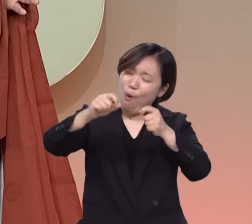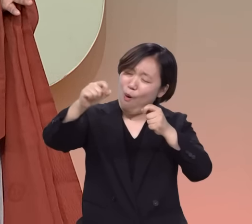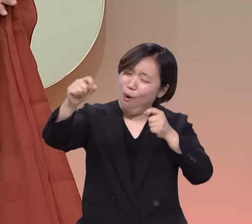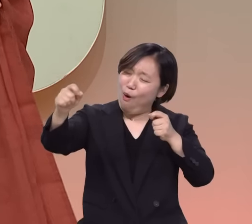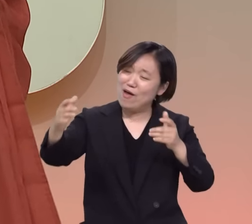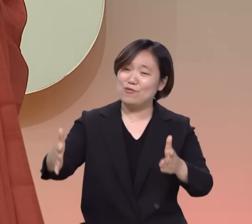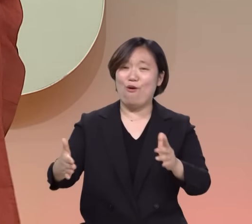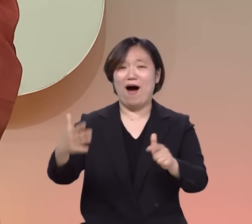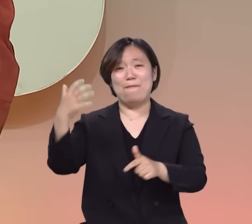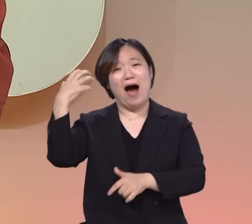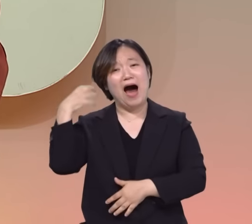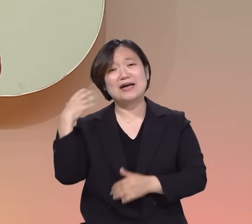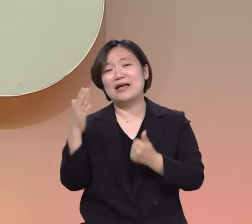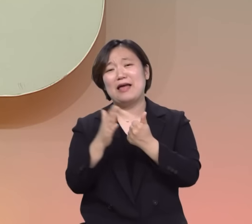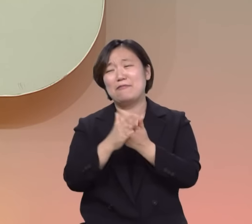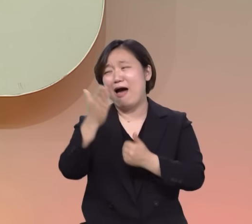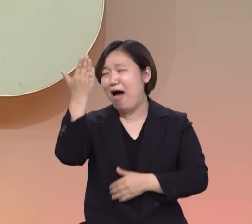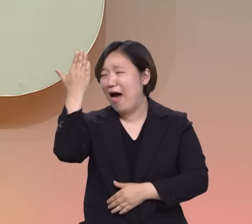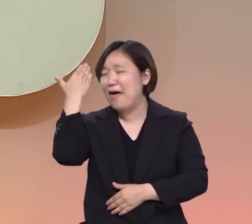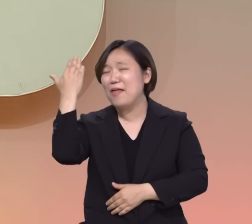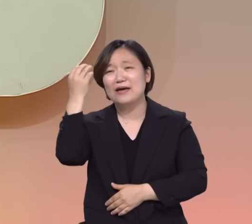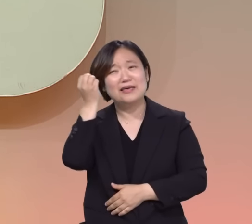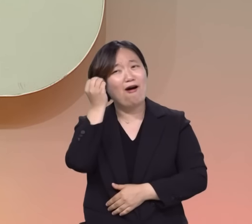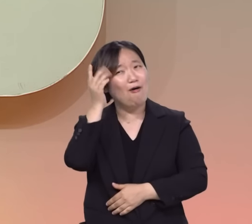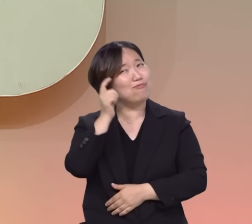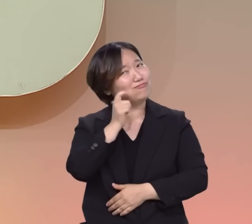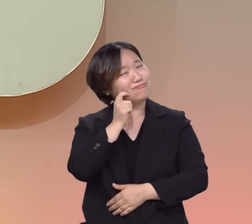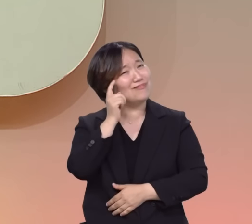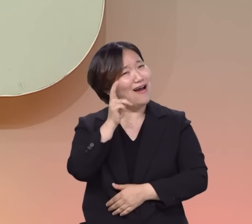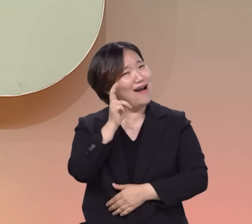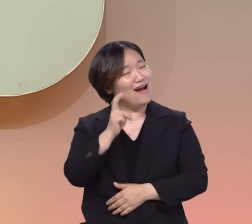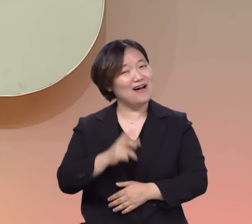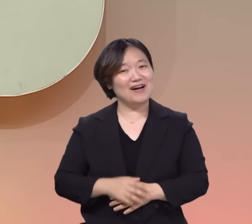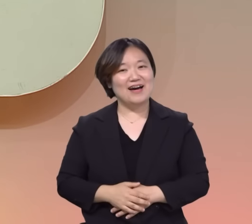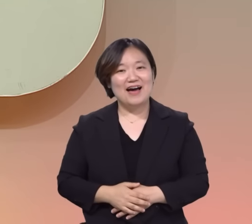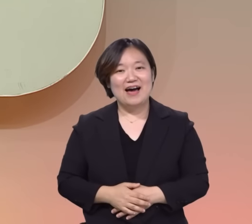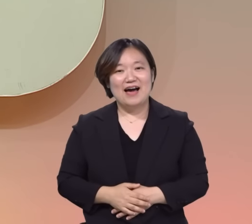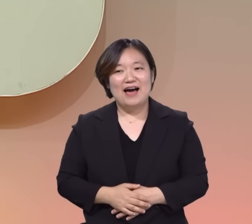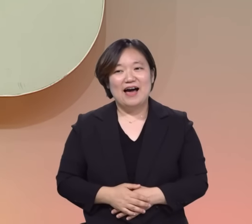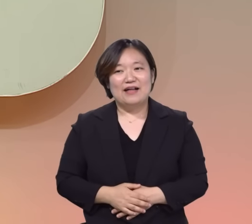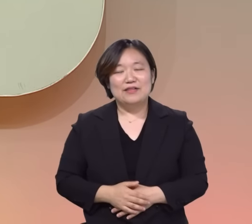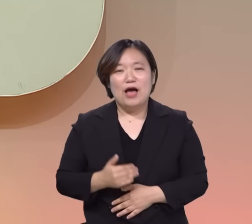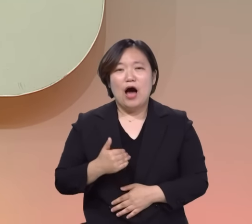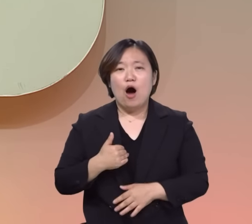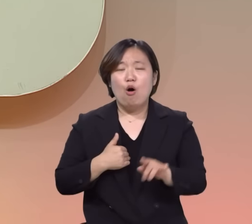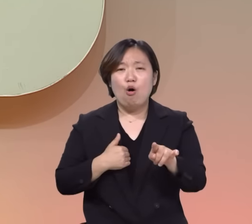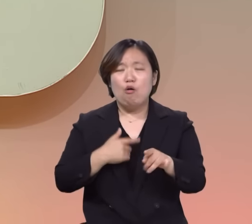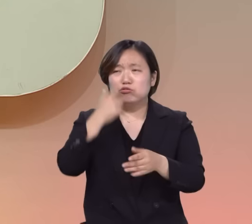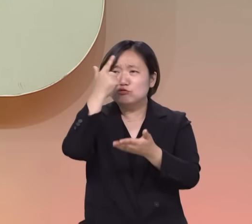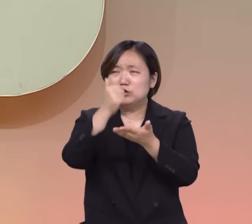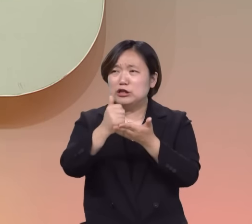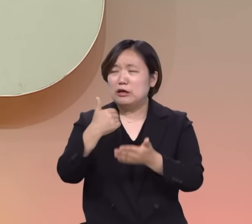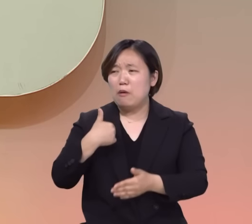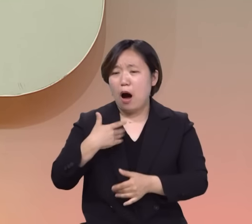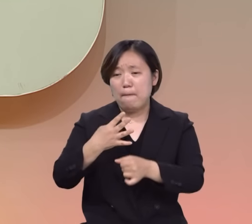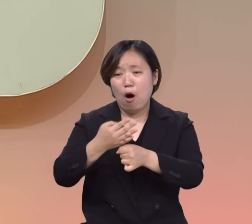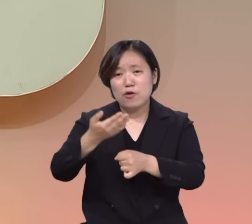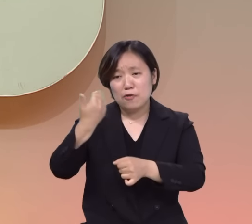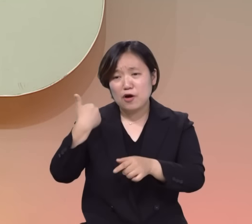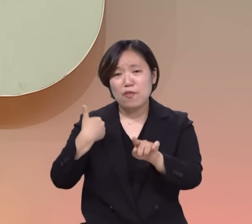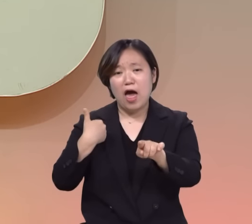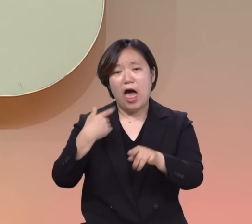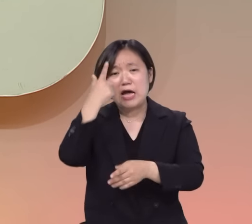언제적 이야기지 저도 기억이 다 안 나는데 간 불자님들이 쓰는 예전에 몇 년 전에 소나무에